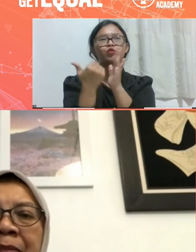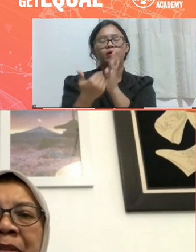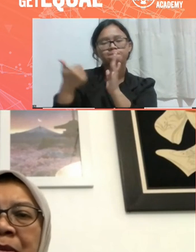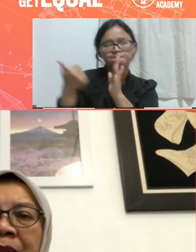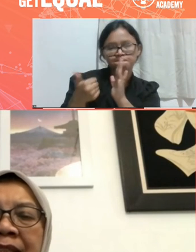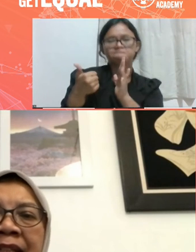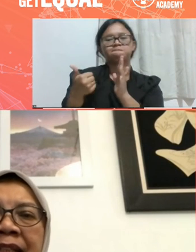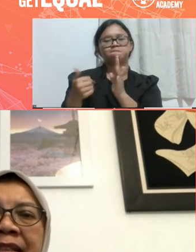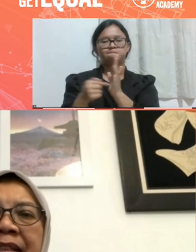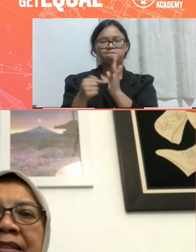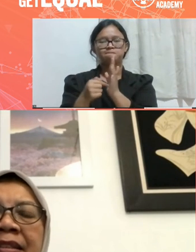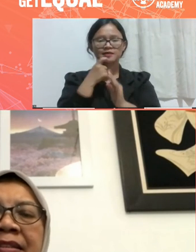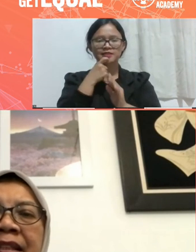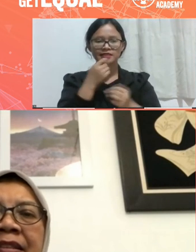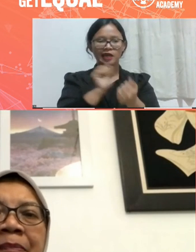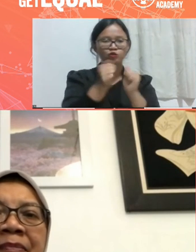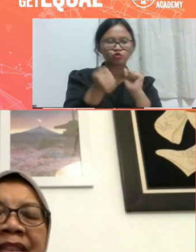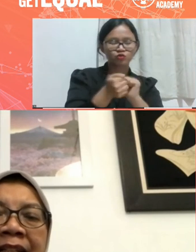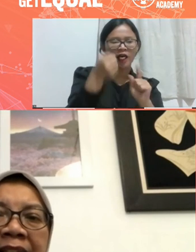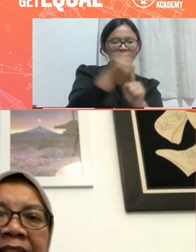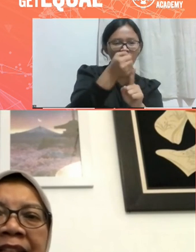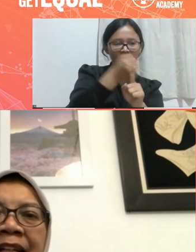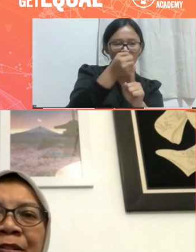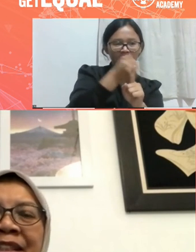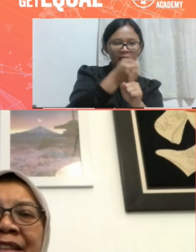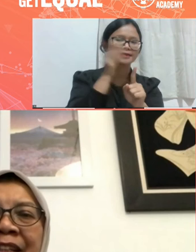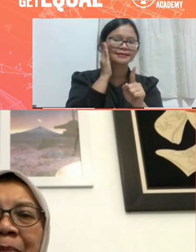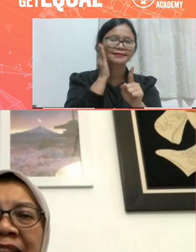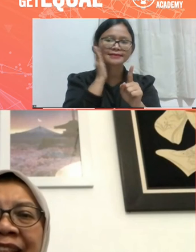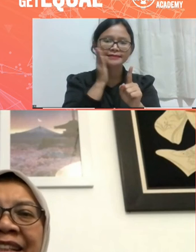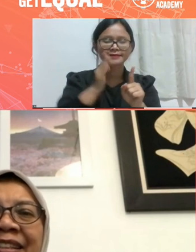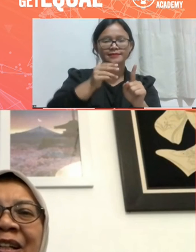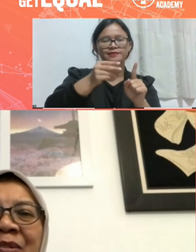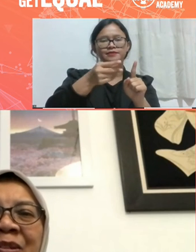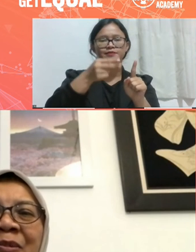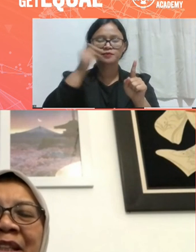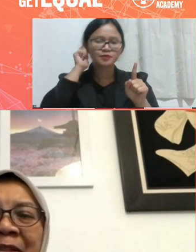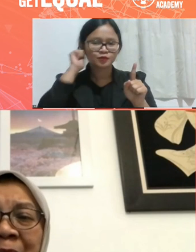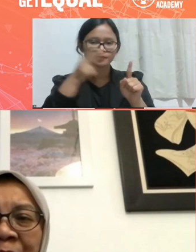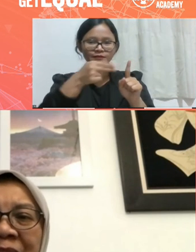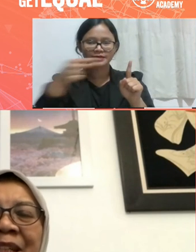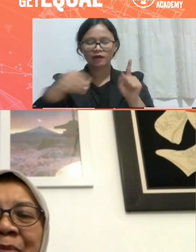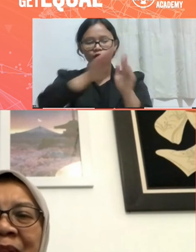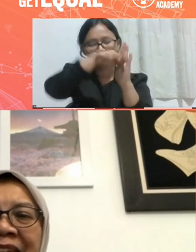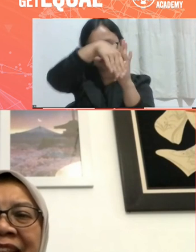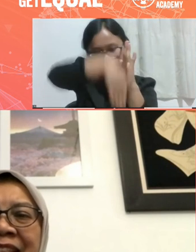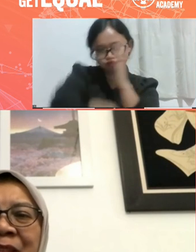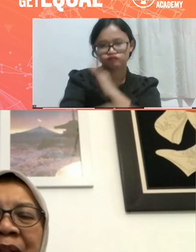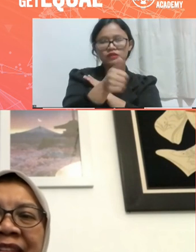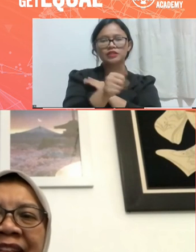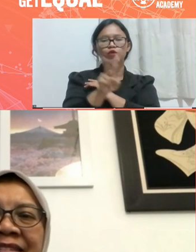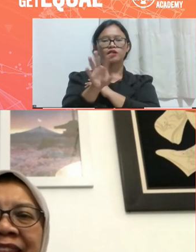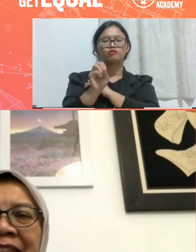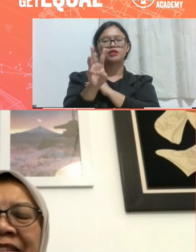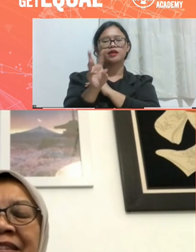terkait dengan penurunan angka kekerasan terhadap anak yang harus kita capai di tahun 2030 nanti